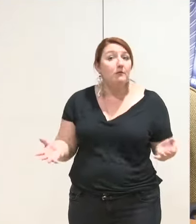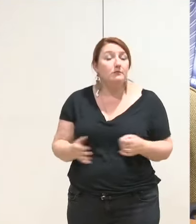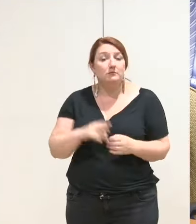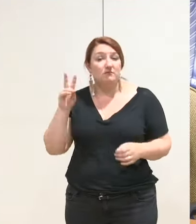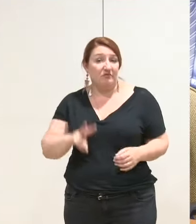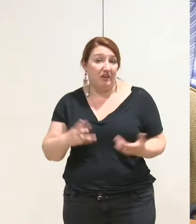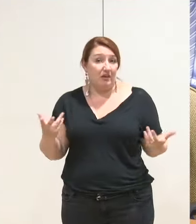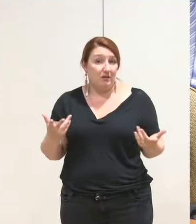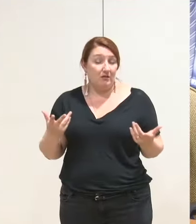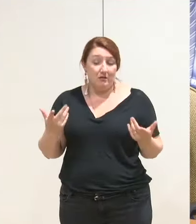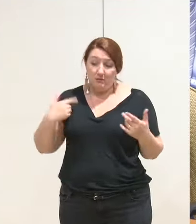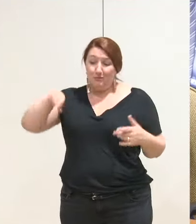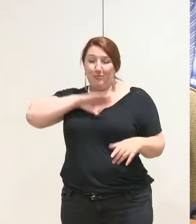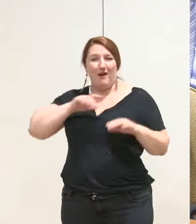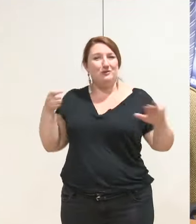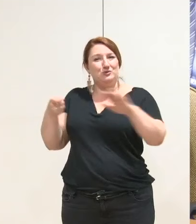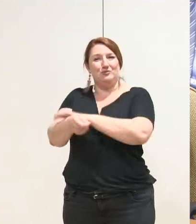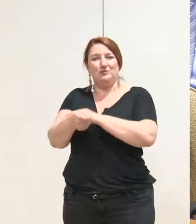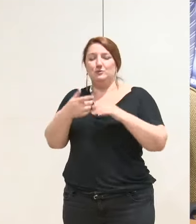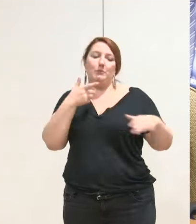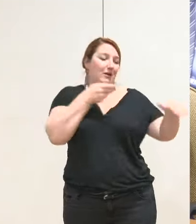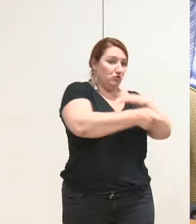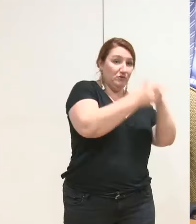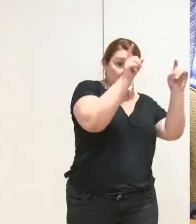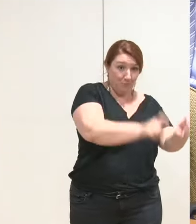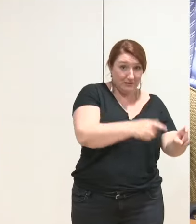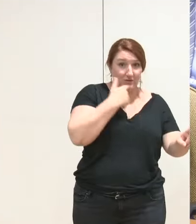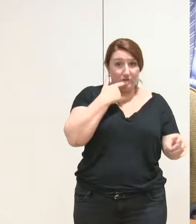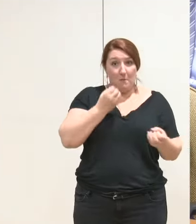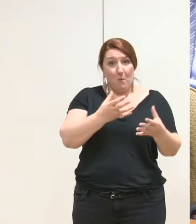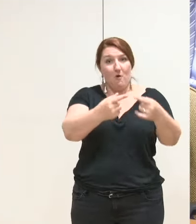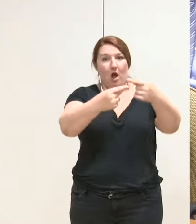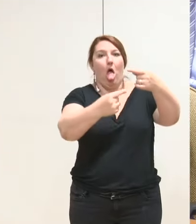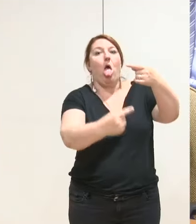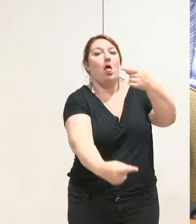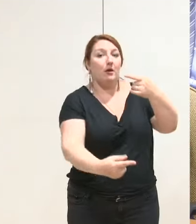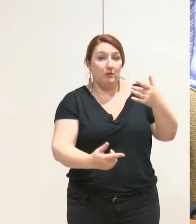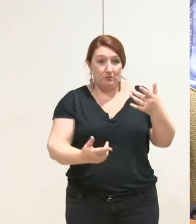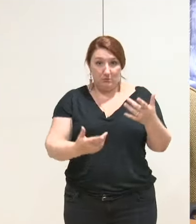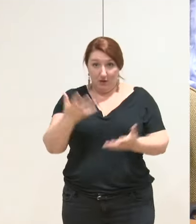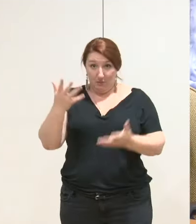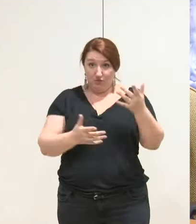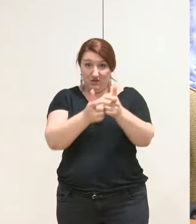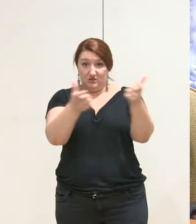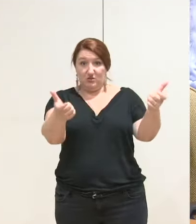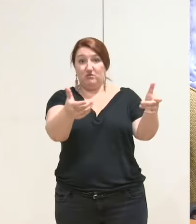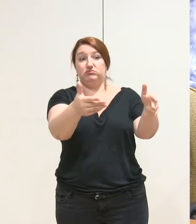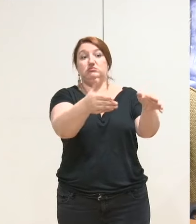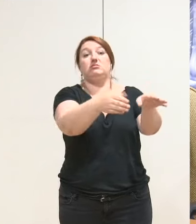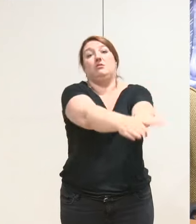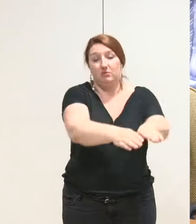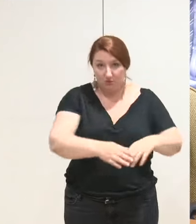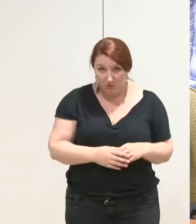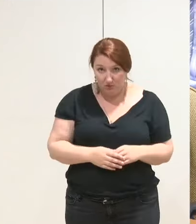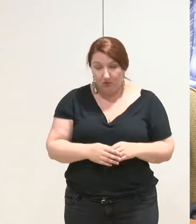réalité c'est qu'en baissant la subvention des Baladins vous la poussez au déficit voire même à l'abandon de ce centre et